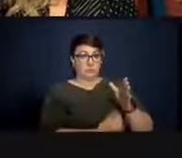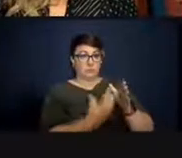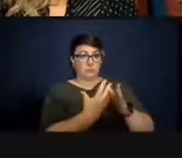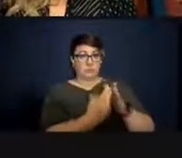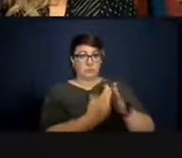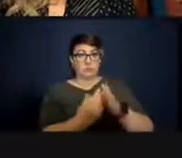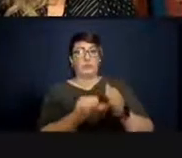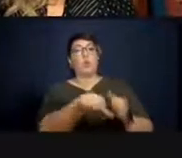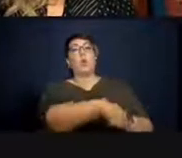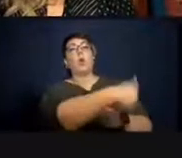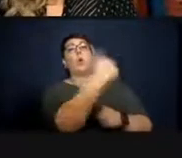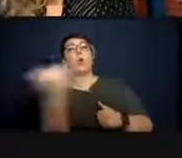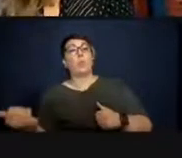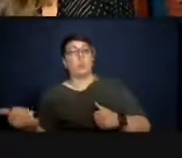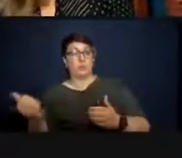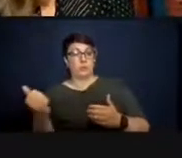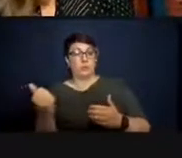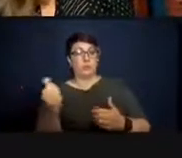wanafunzi wetu,